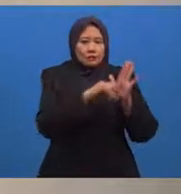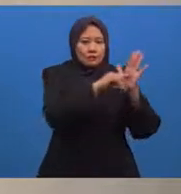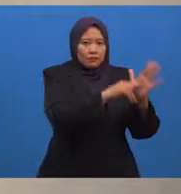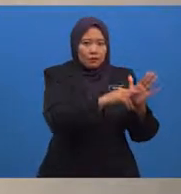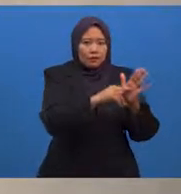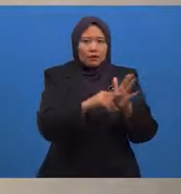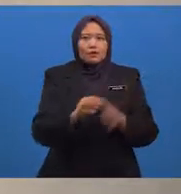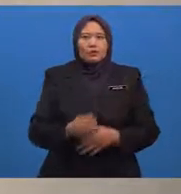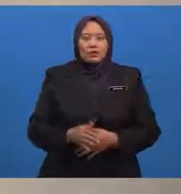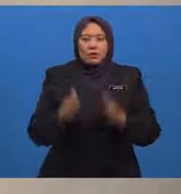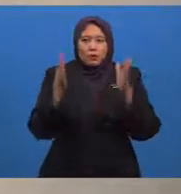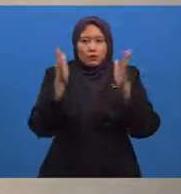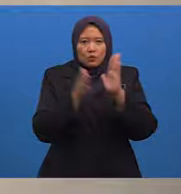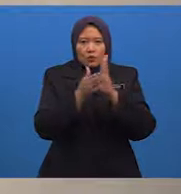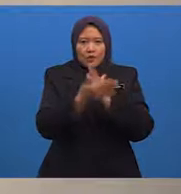penulis.